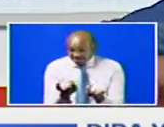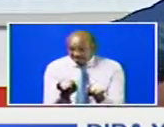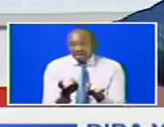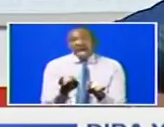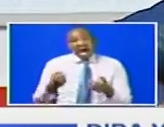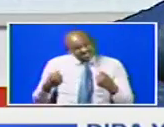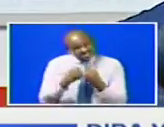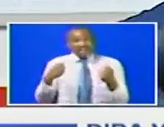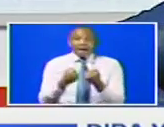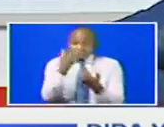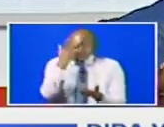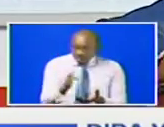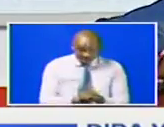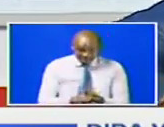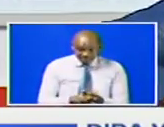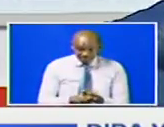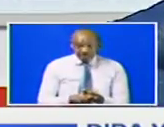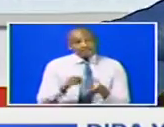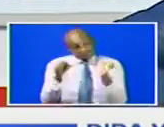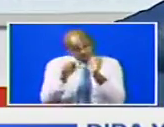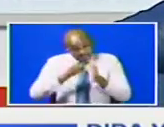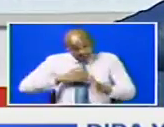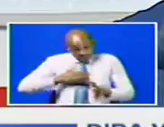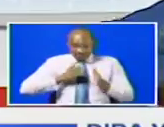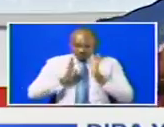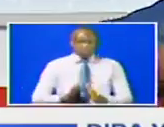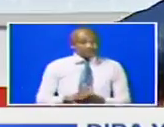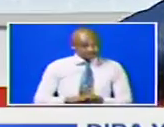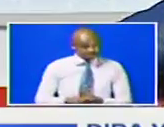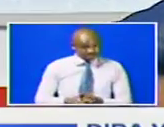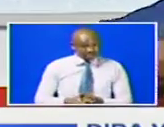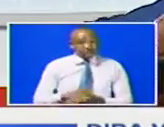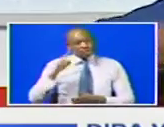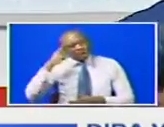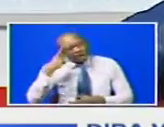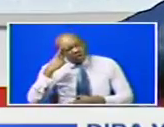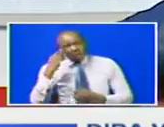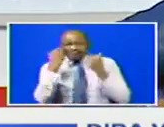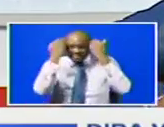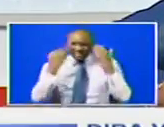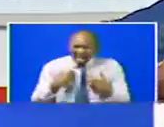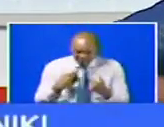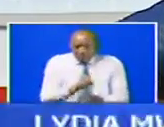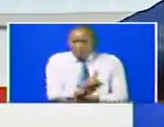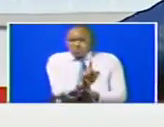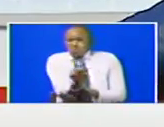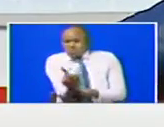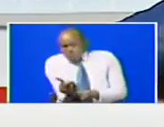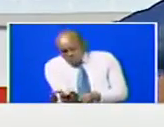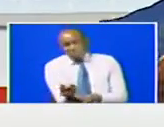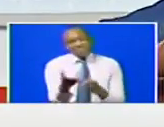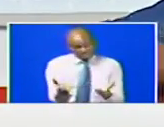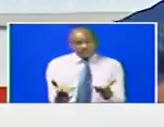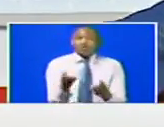ajali zatokea kwa sababu ya shida zetu kama wanadamu. Mafikira, mbio ya kasi.